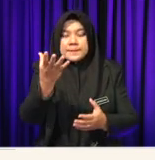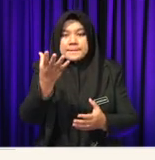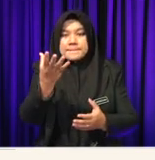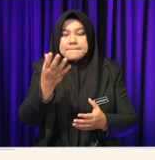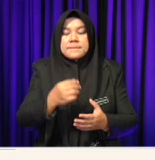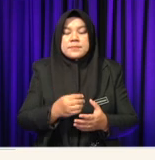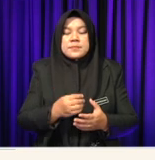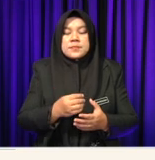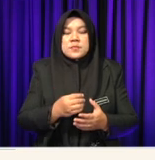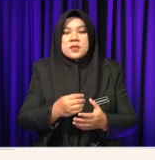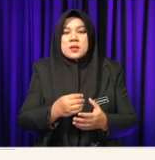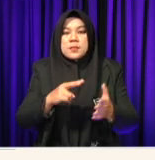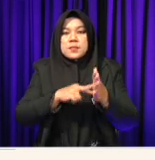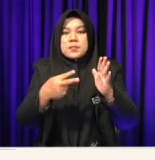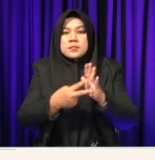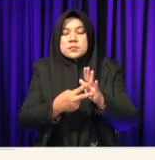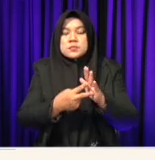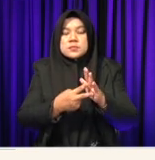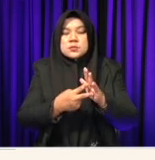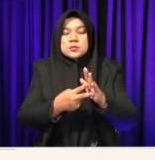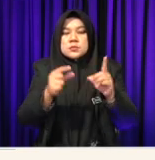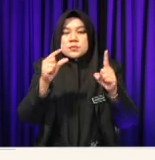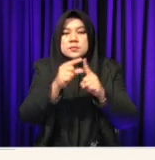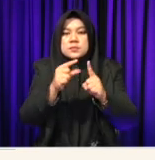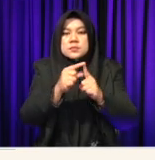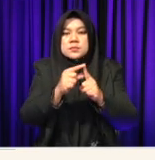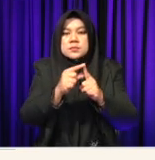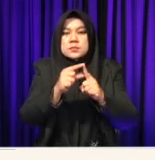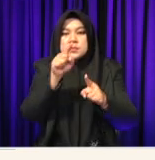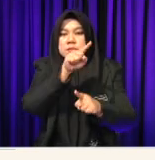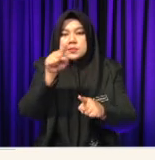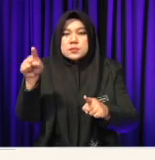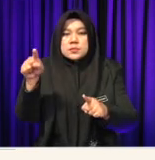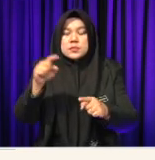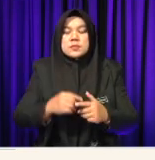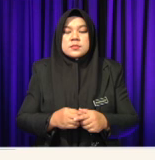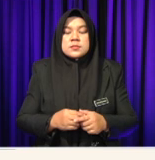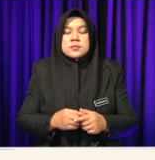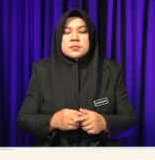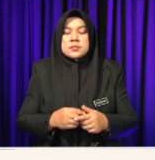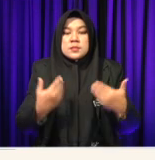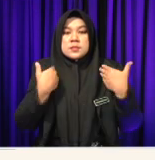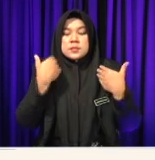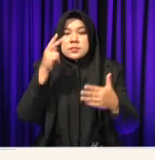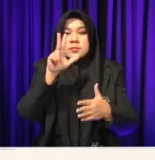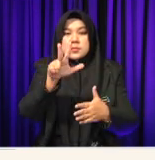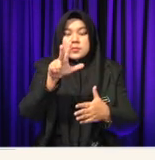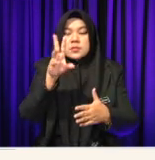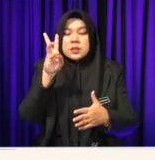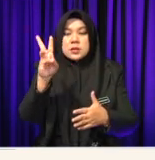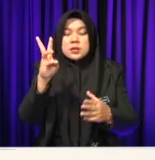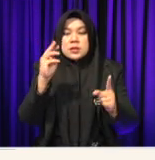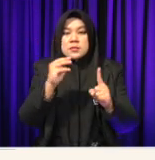kalimah bergaris dalam hadis di atas so ada berapa kalimah bergaris tiga ada tiga so saah bagi enam markah kan kan